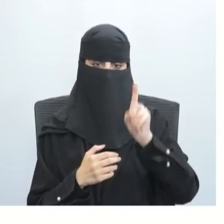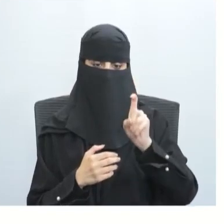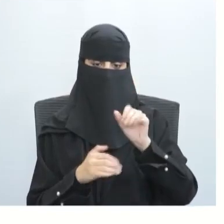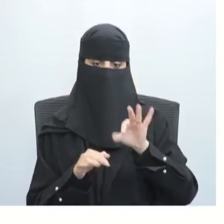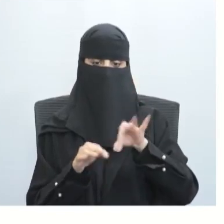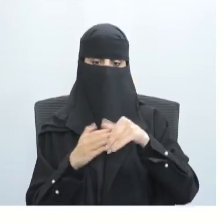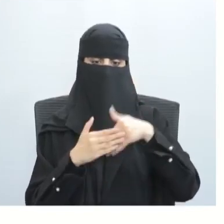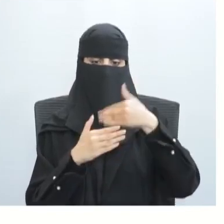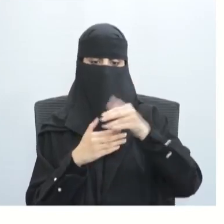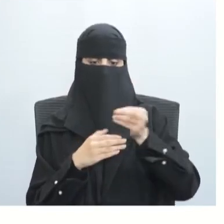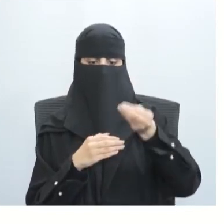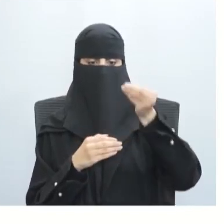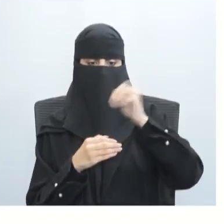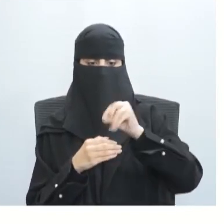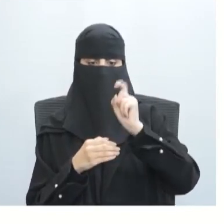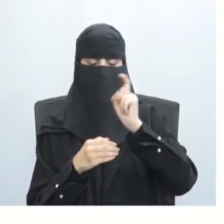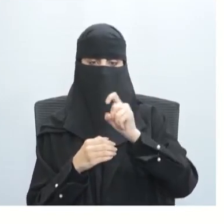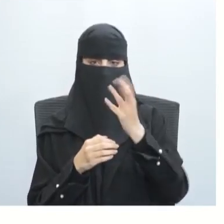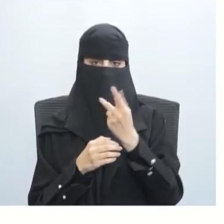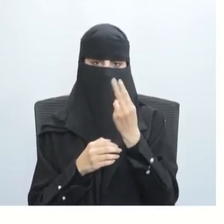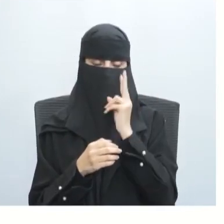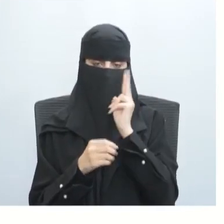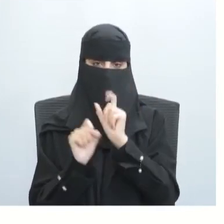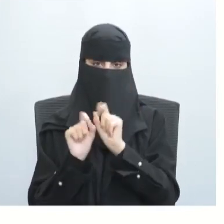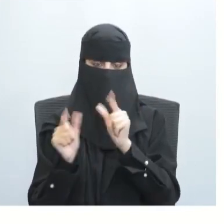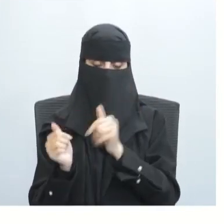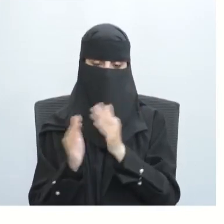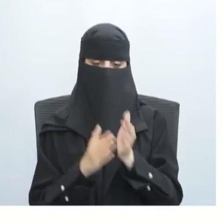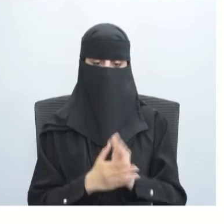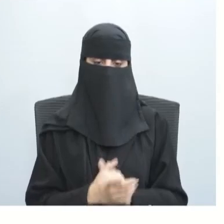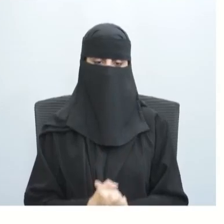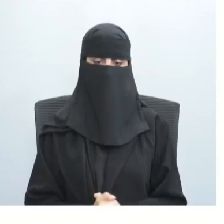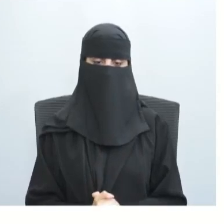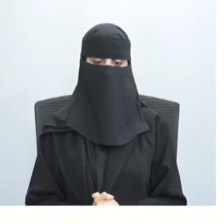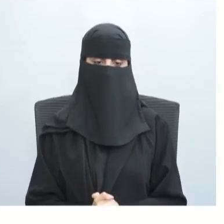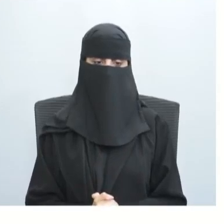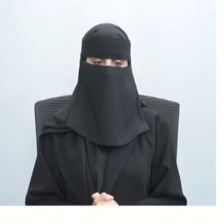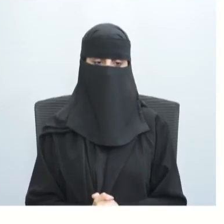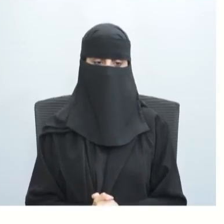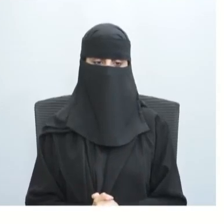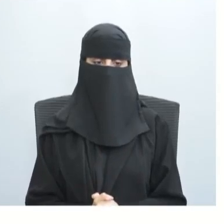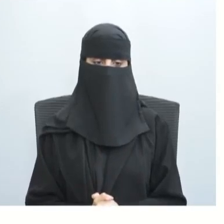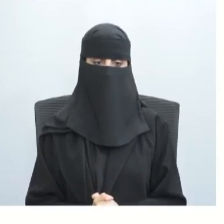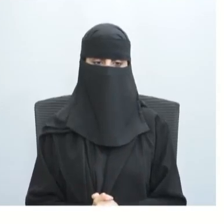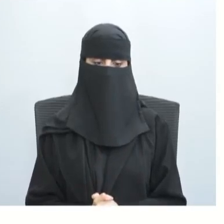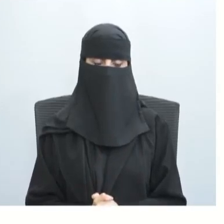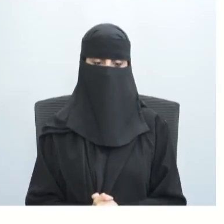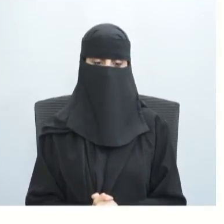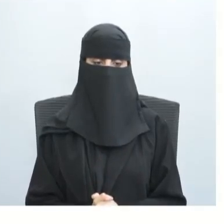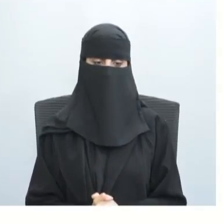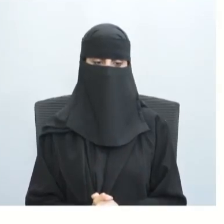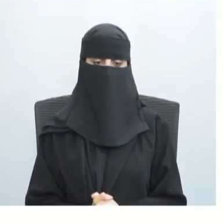صوره عينه اربعه من علامه تبويب فلتر فلتر المرشحات نضغط على